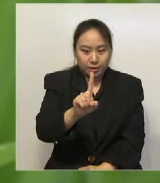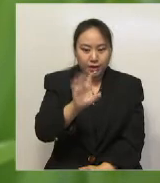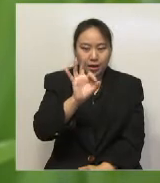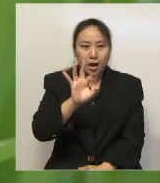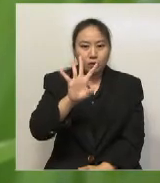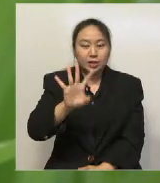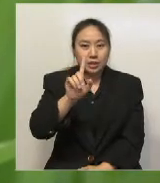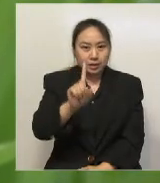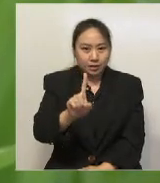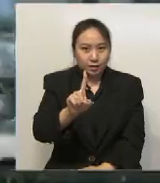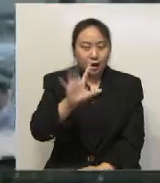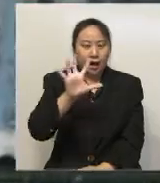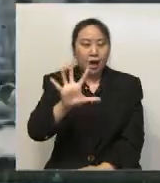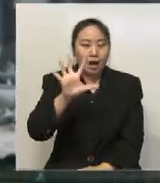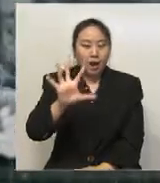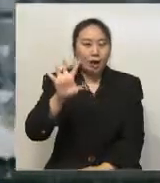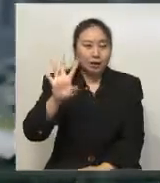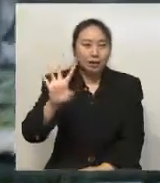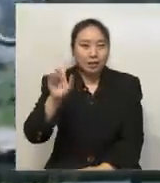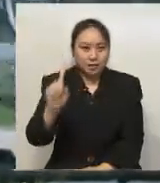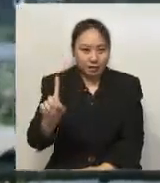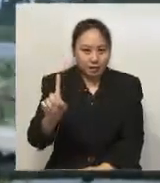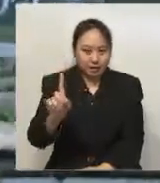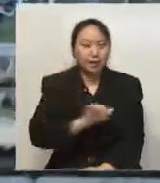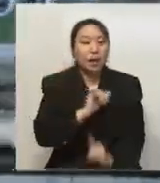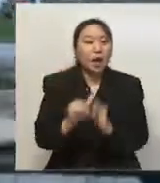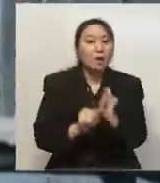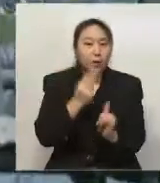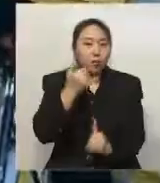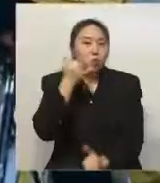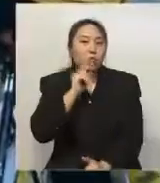081 941 5541นะครับถ้าจะเดินทางไปนะครับ ค่ะ